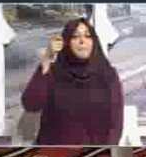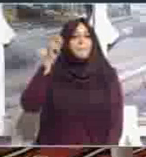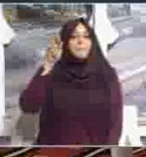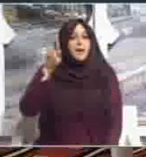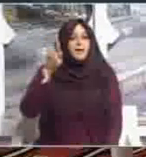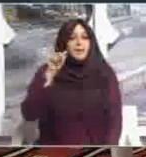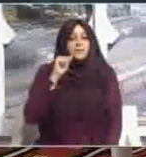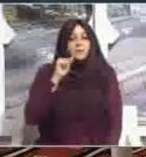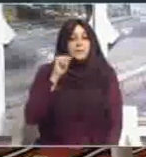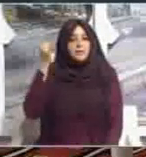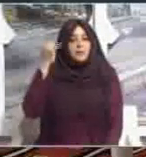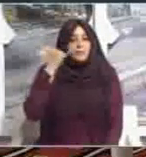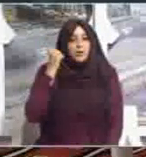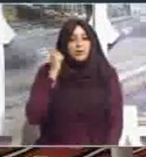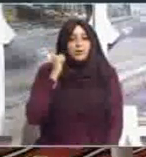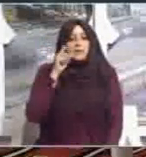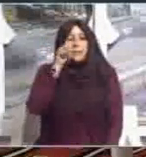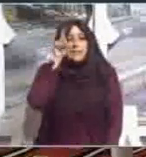عندي سؤال برك عندي